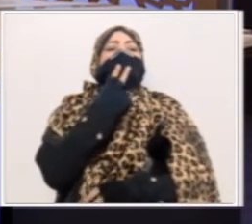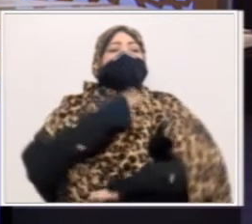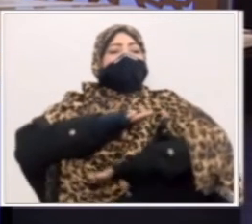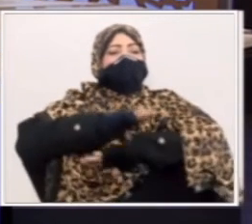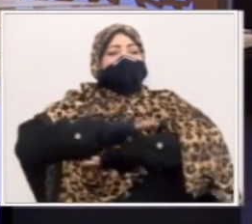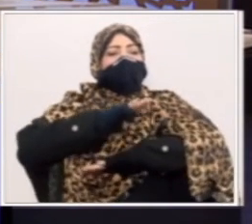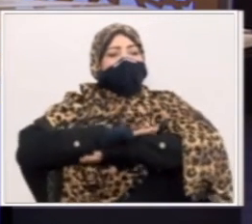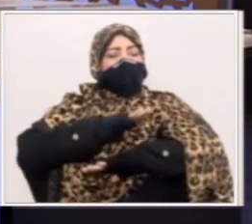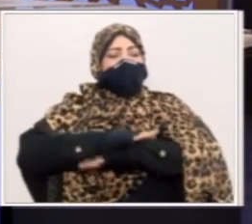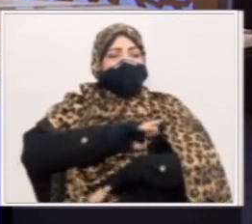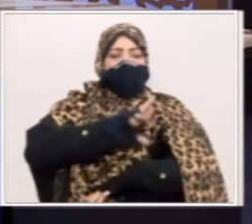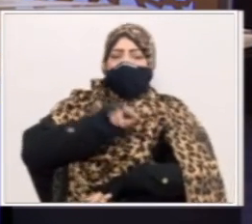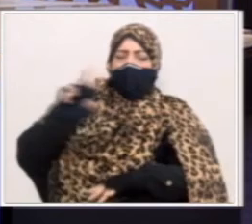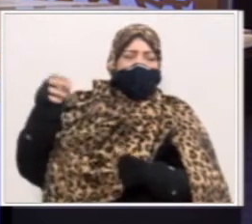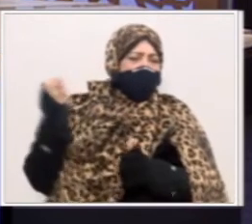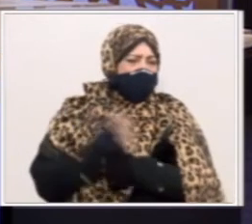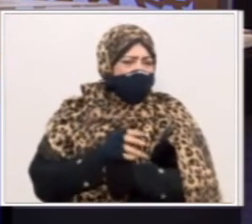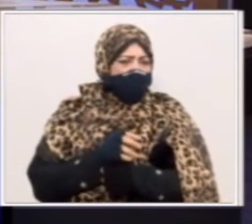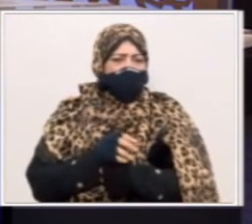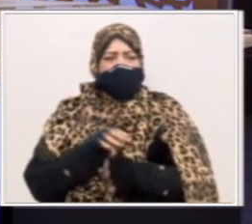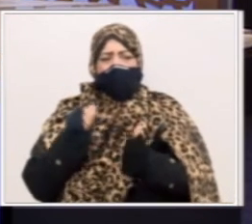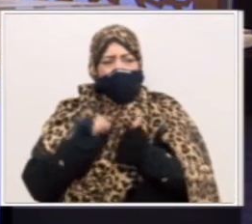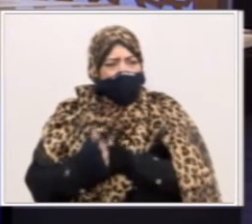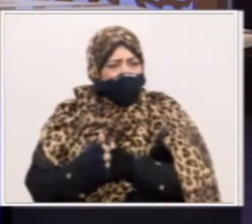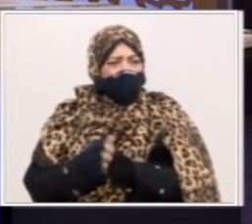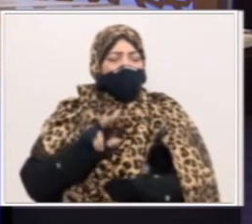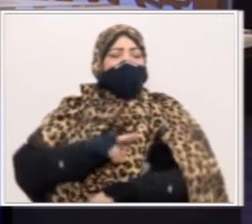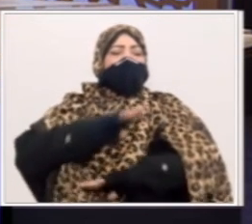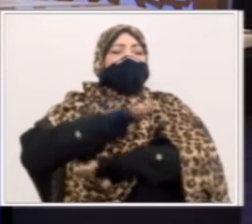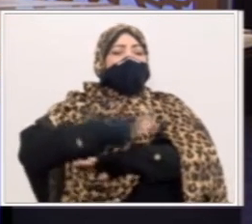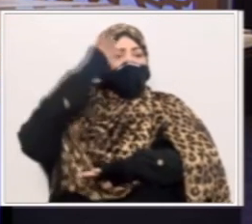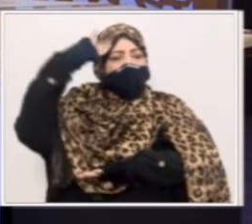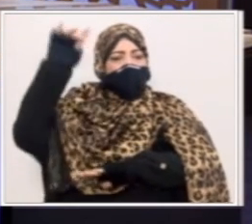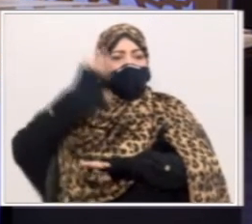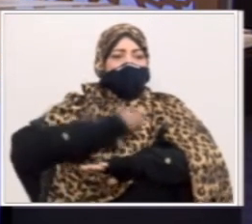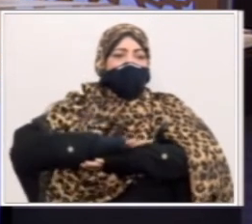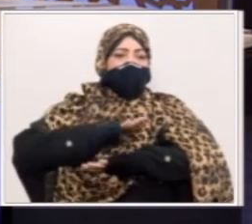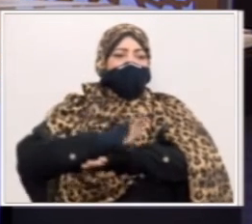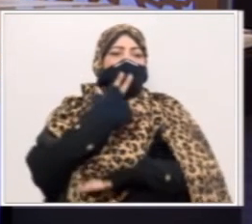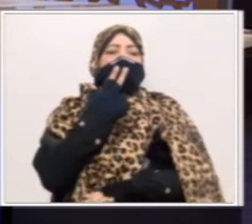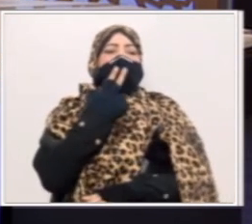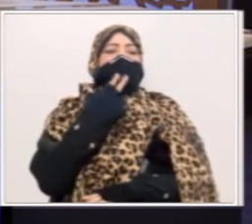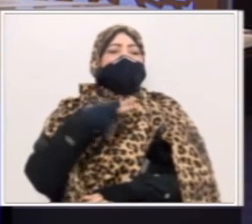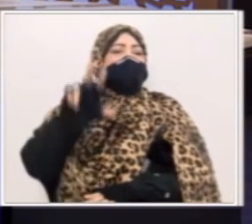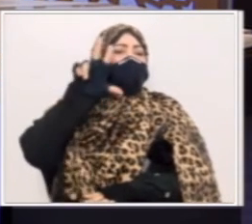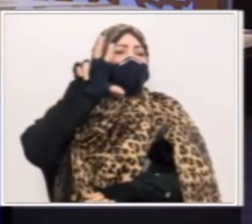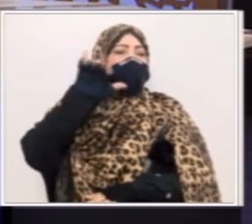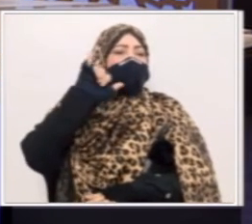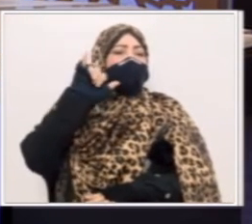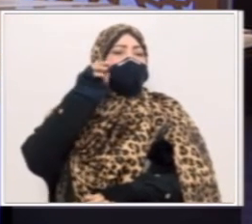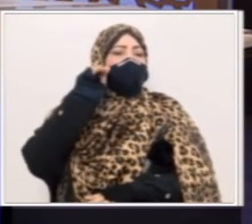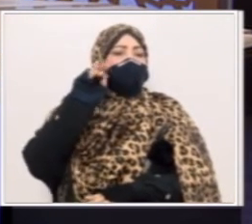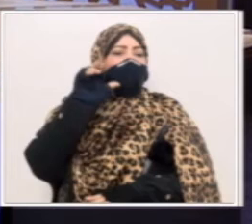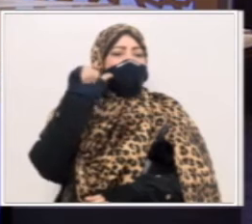فالمحصنات يطلق على المؤمنة ويطلق على المتزوجة ويطلق على